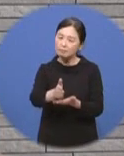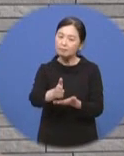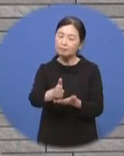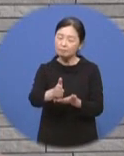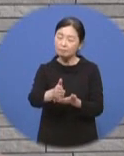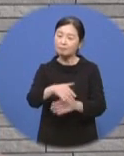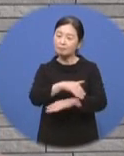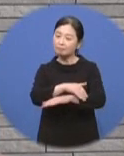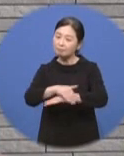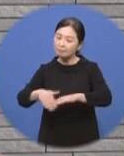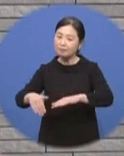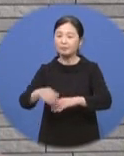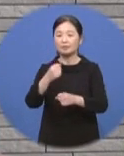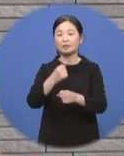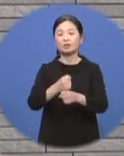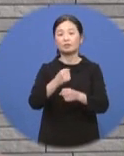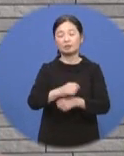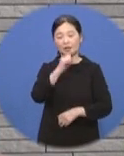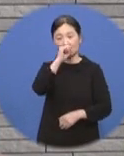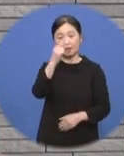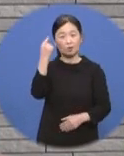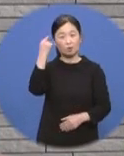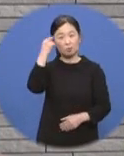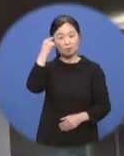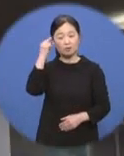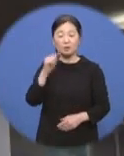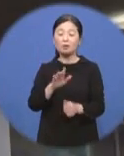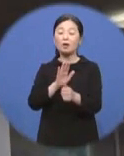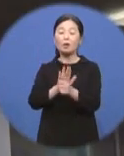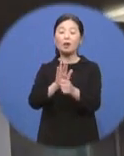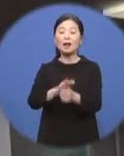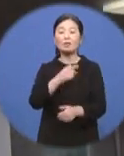ことに、アドバイスしたいなというふうに思ってます。